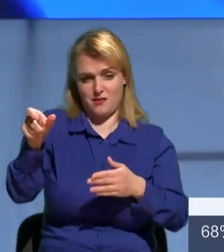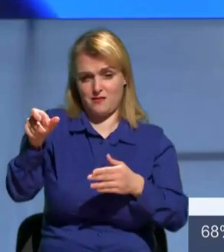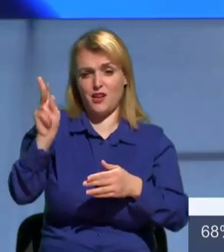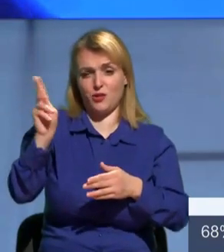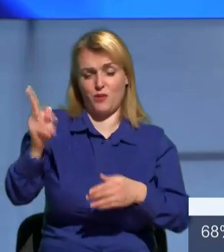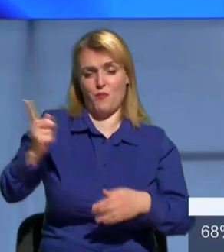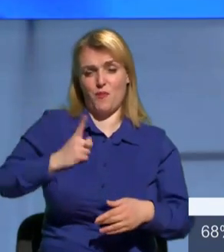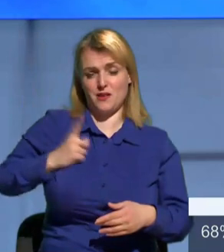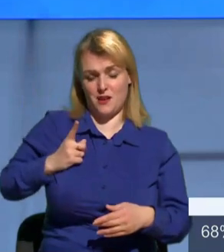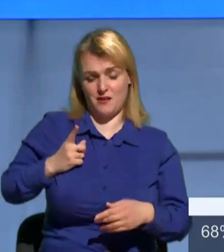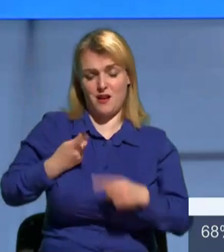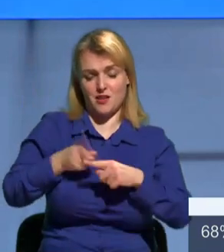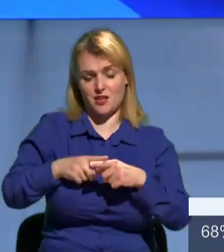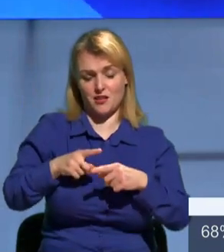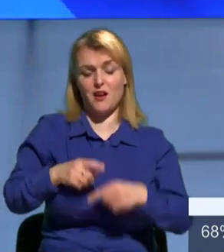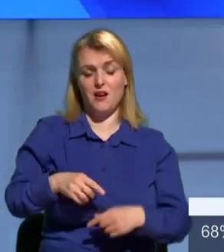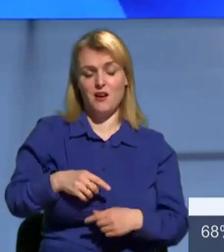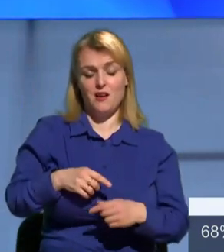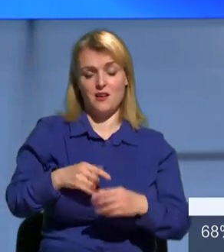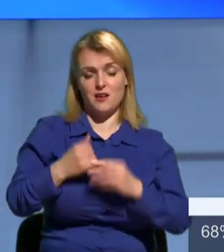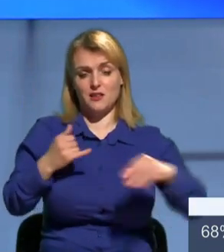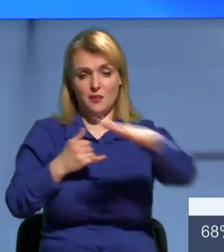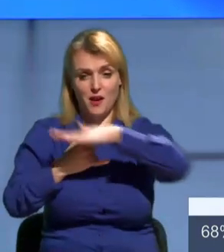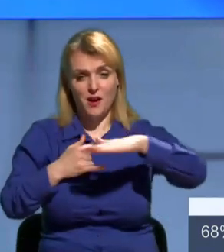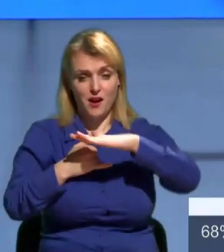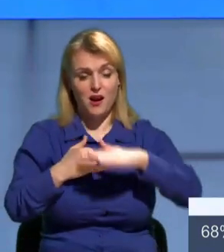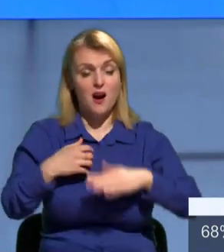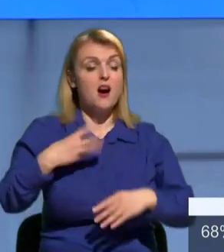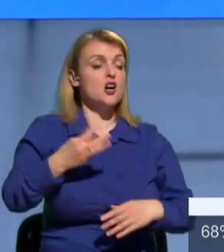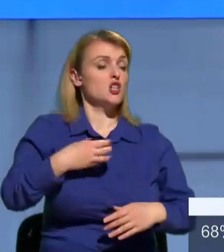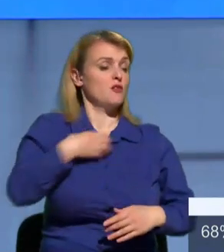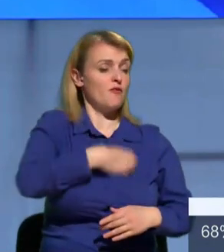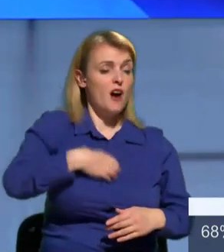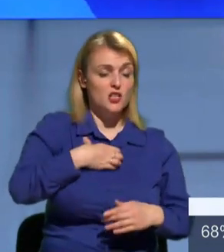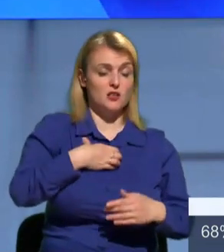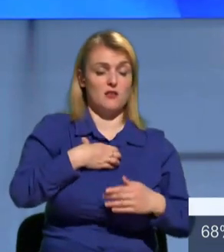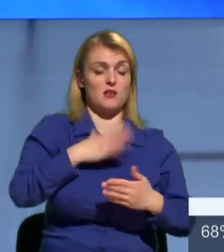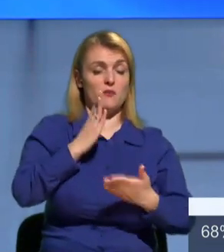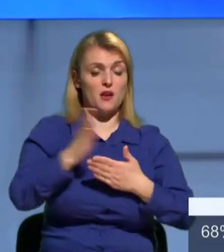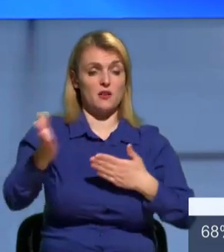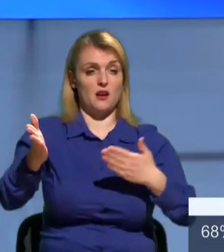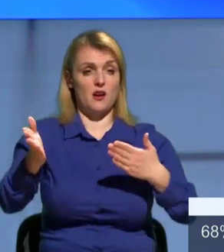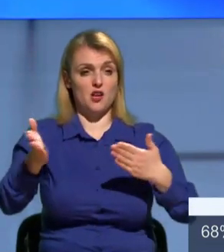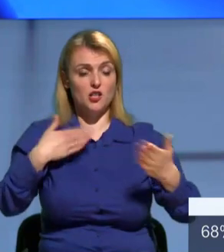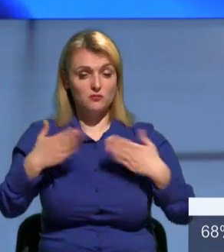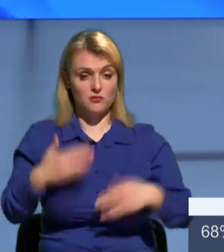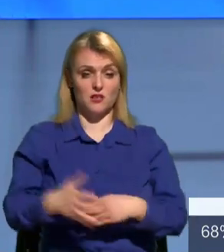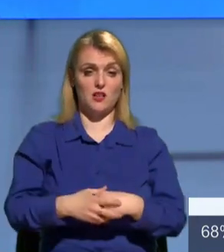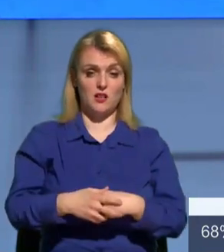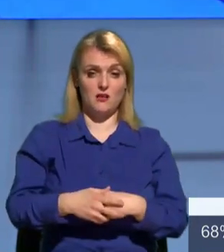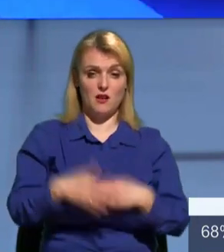aceasta trebuie dorință la Chișinău și dorință de dialog. Nu separatiști să-i numim, dar să